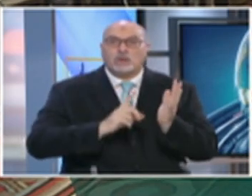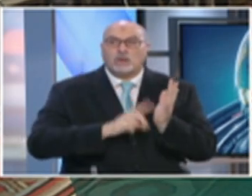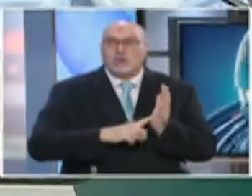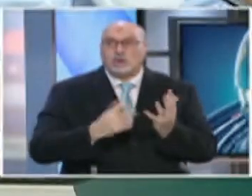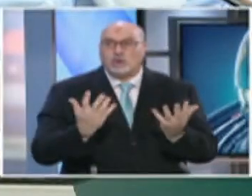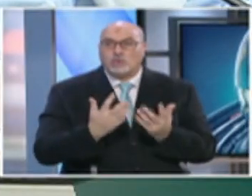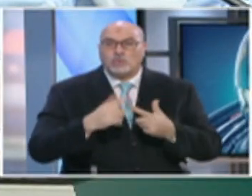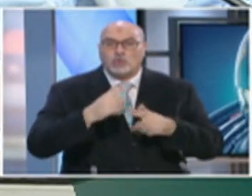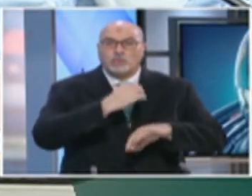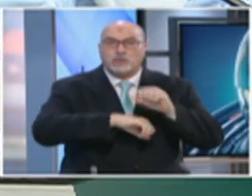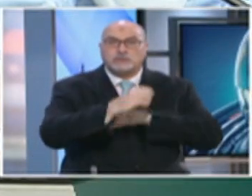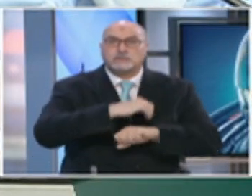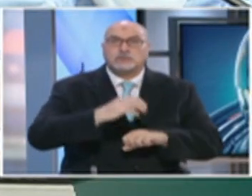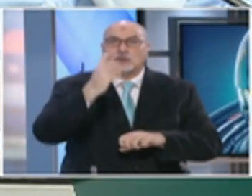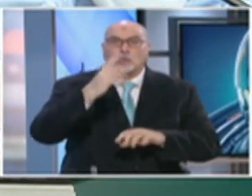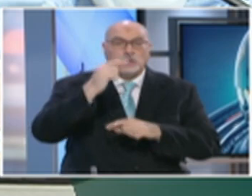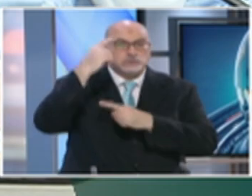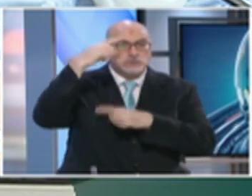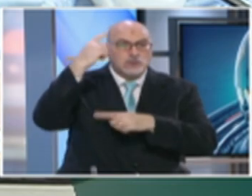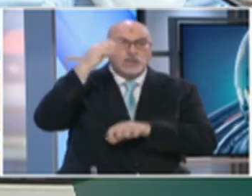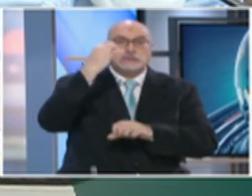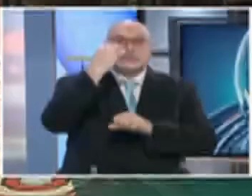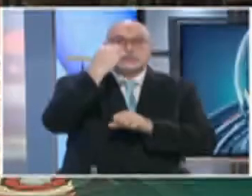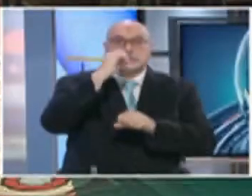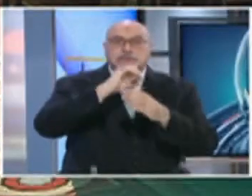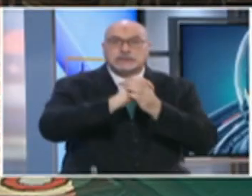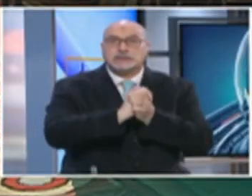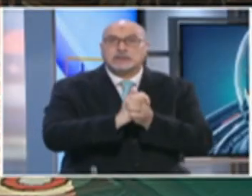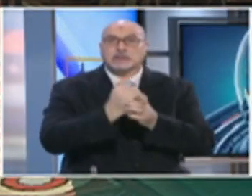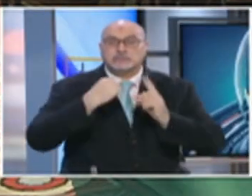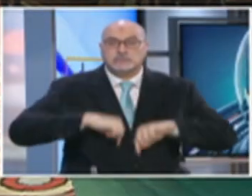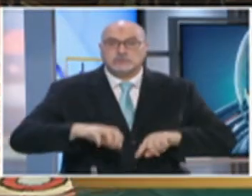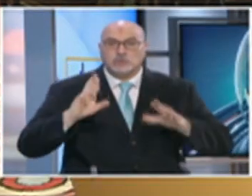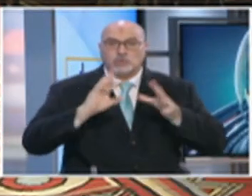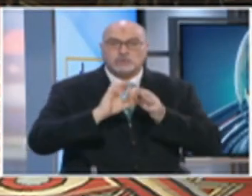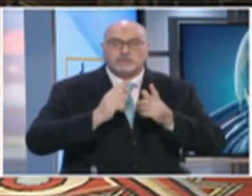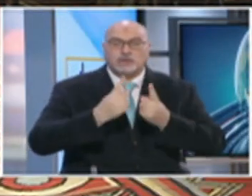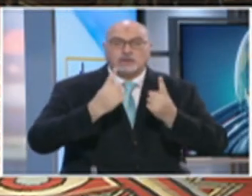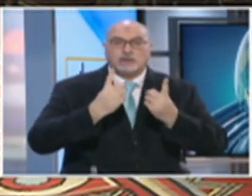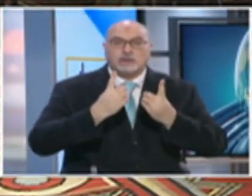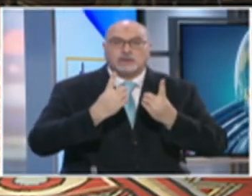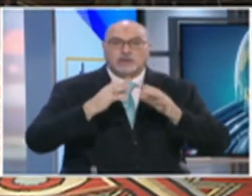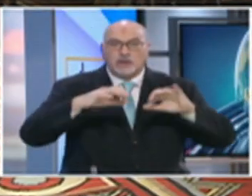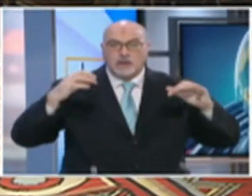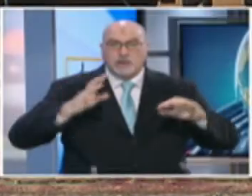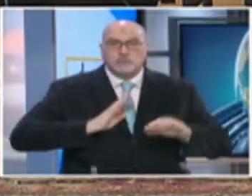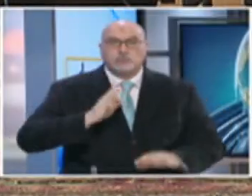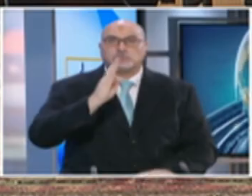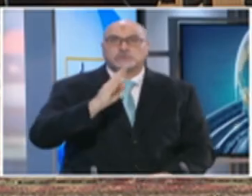بكيفية ممارسة الحق النقبي وذلك بحضور وزيرة العلاقات مع البرلمان بسمة